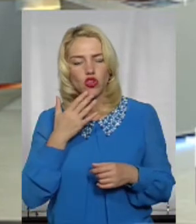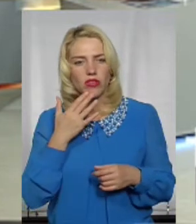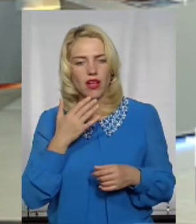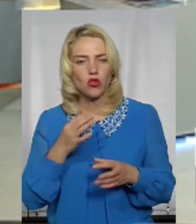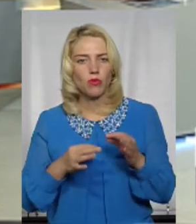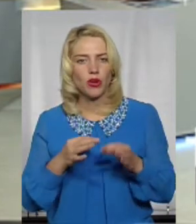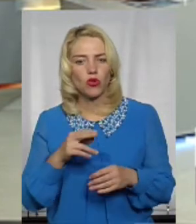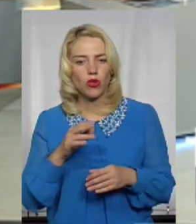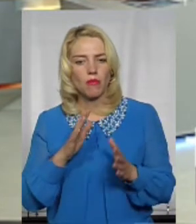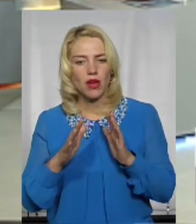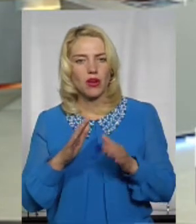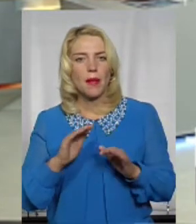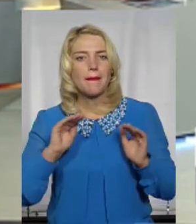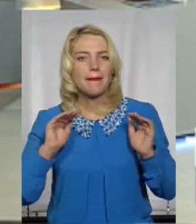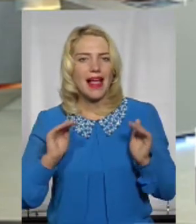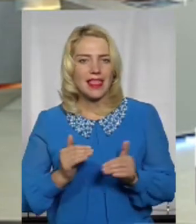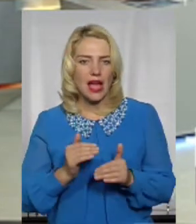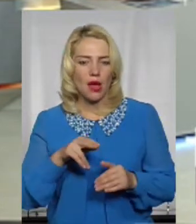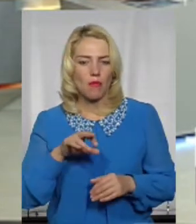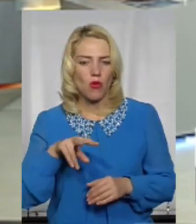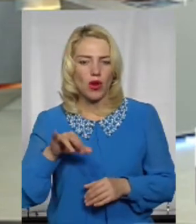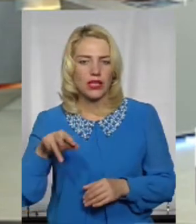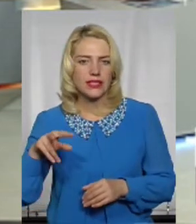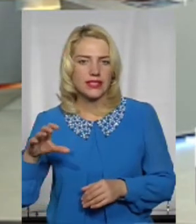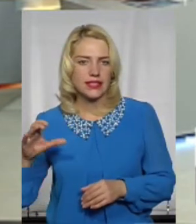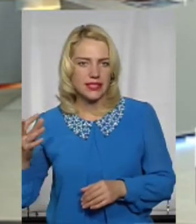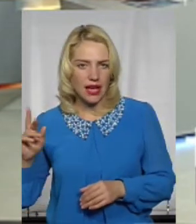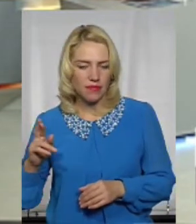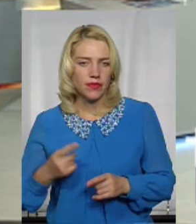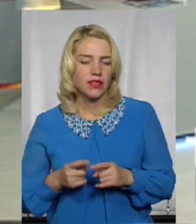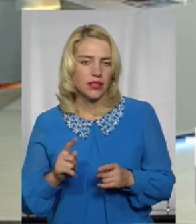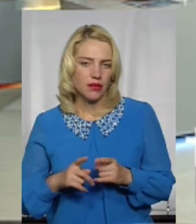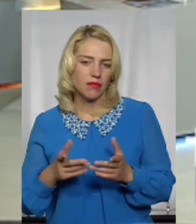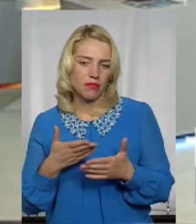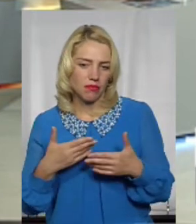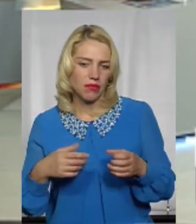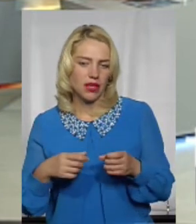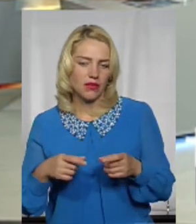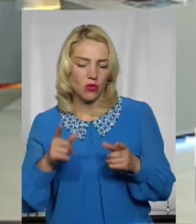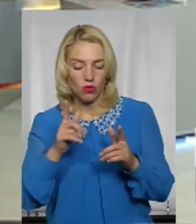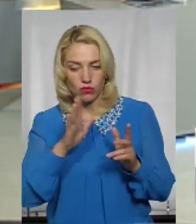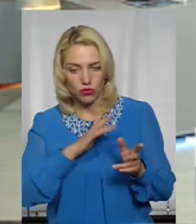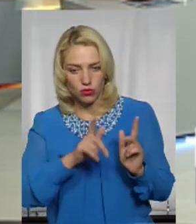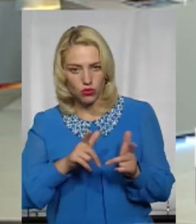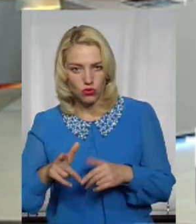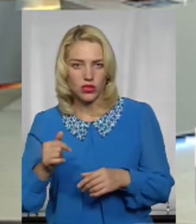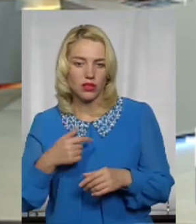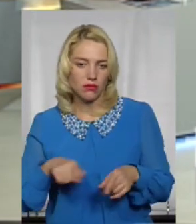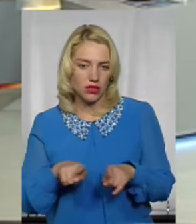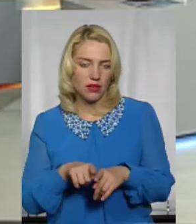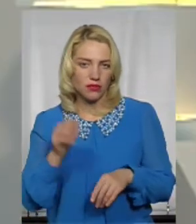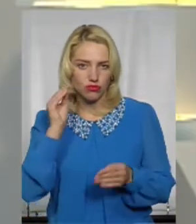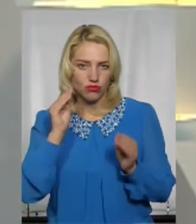Національного природного парку Малеполісся. Вони його узгодили, і ми дійшли до такої єдиної